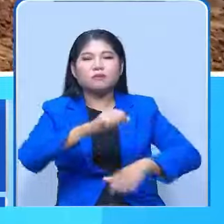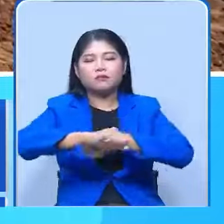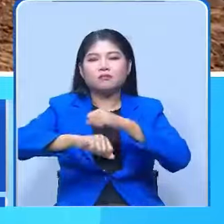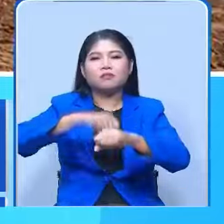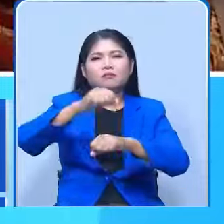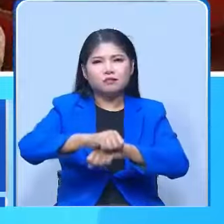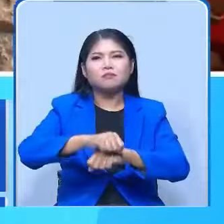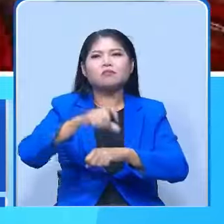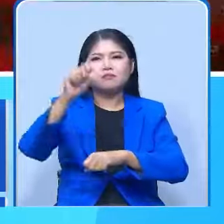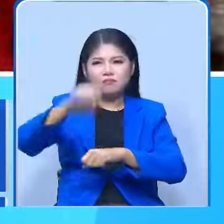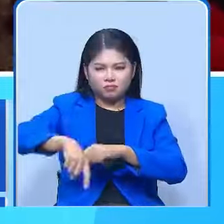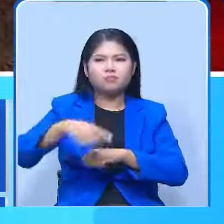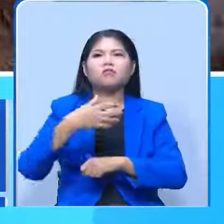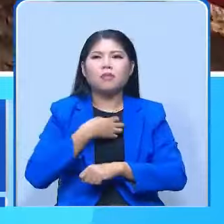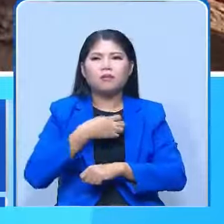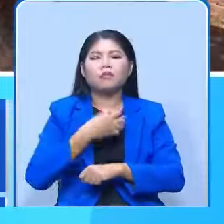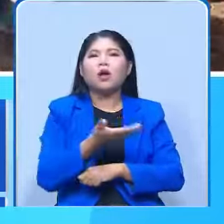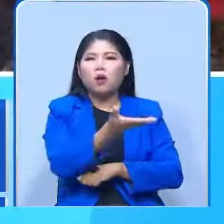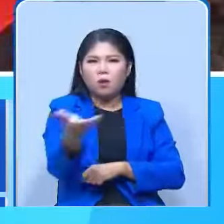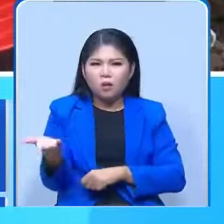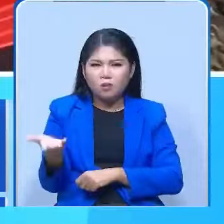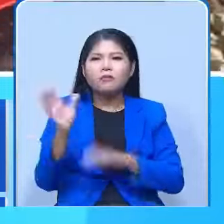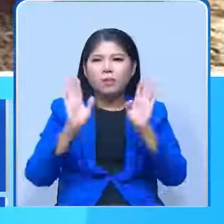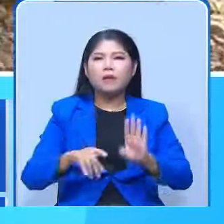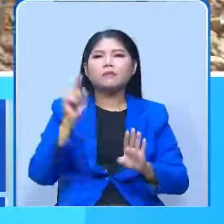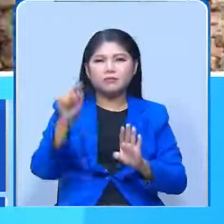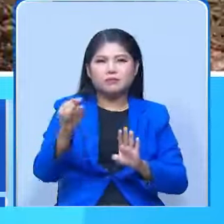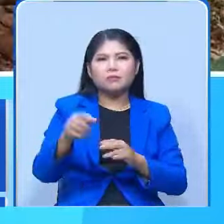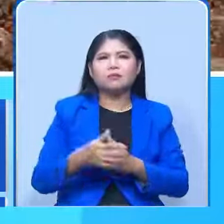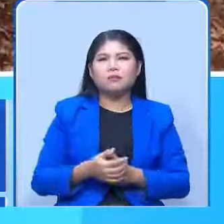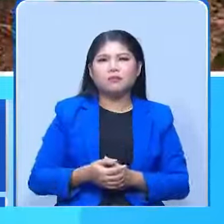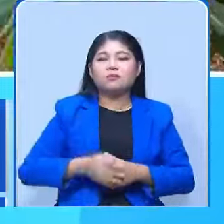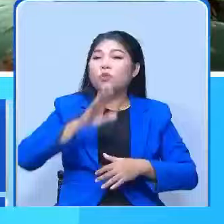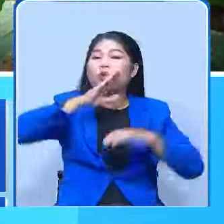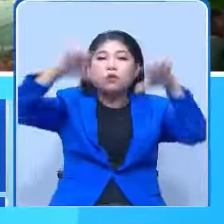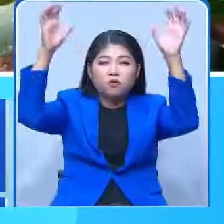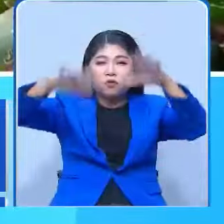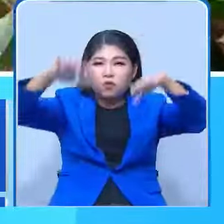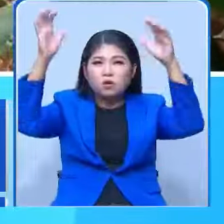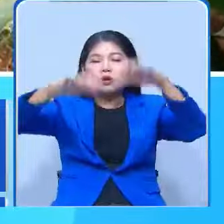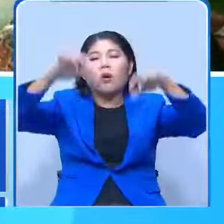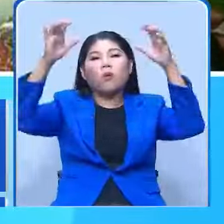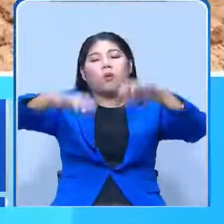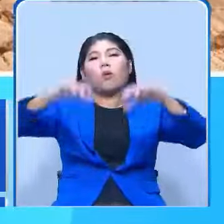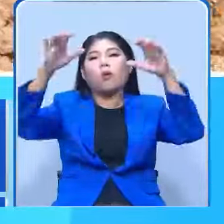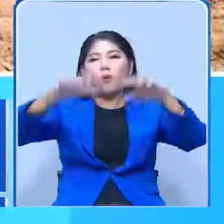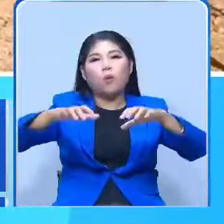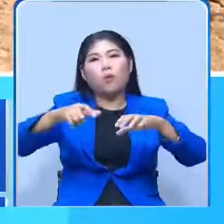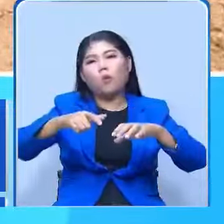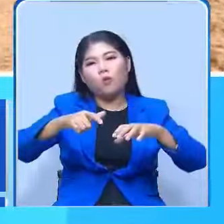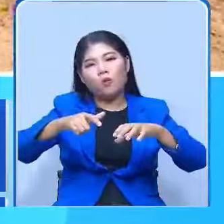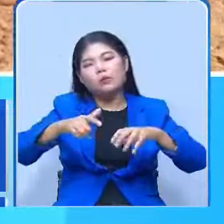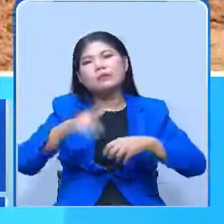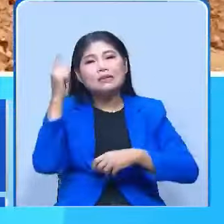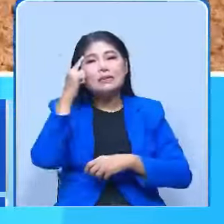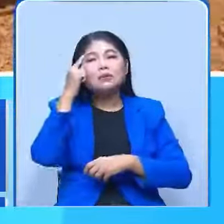รือเปล่าล่ะนะคะคุณผู้ชมคือด้วยสภาพแบบนี้คุณผู้ชมคะแล้วยิ่งฝนตกนึกภาพกันดูเถอะค่ะเวลาฝนตกแล้วจ